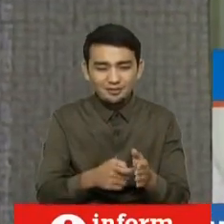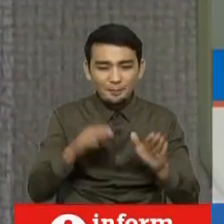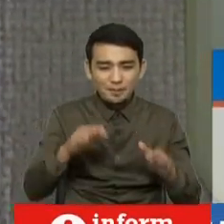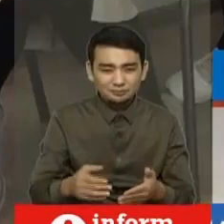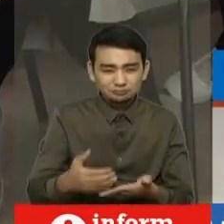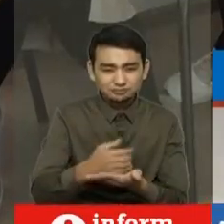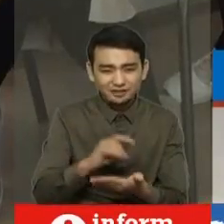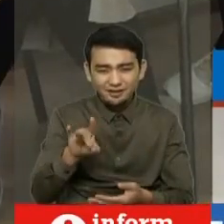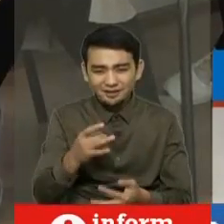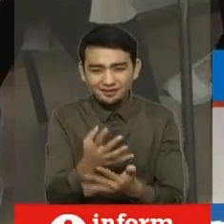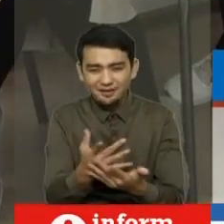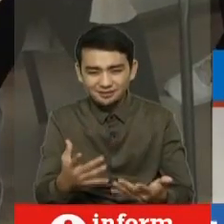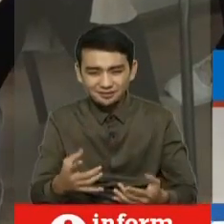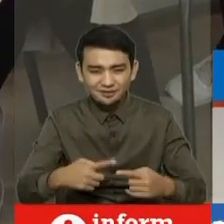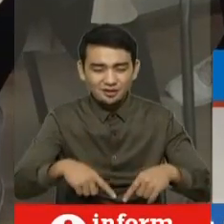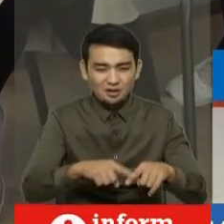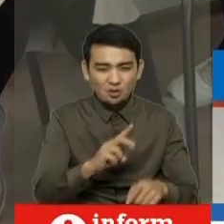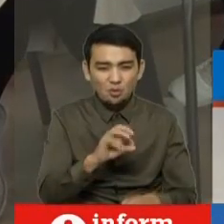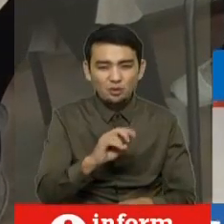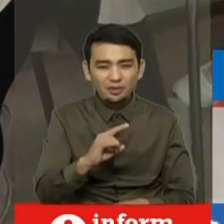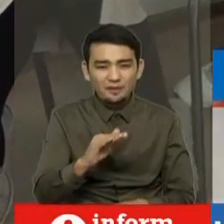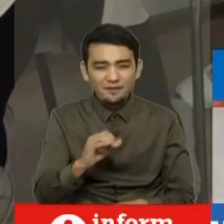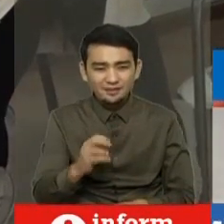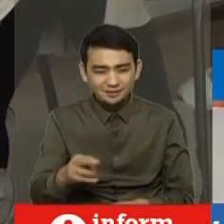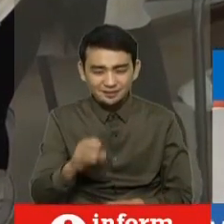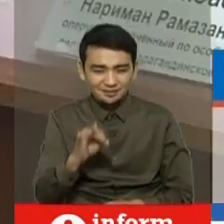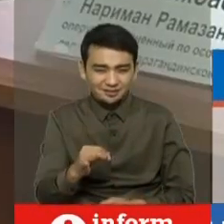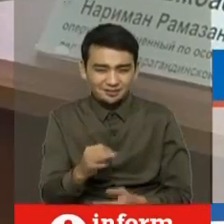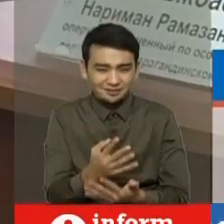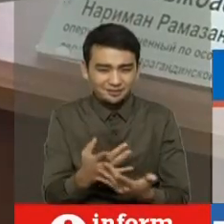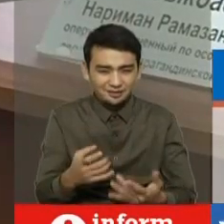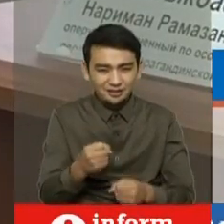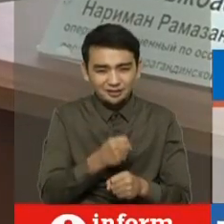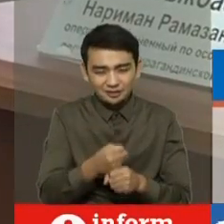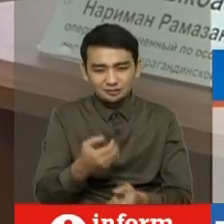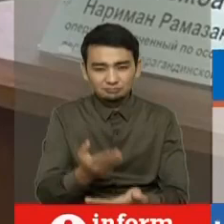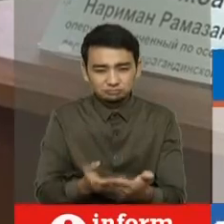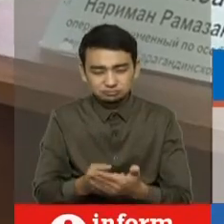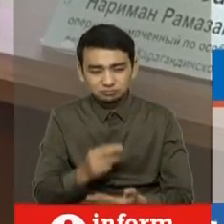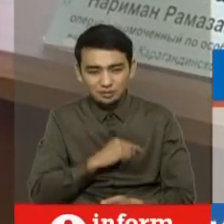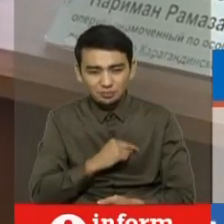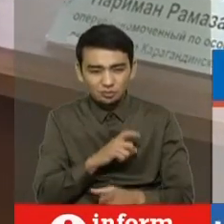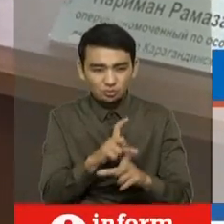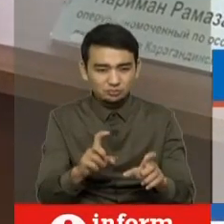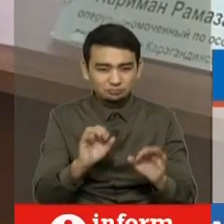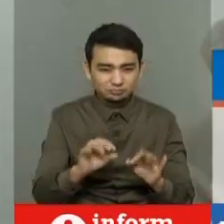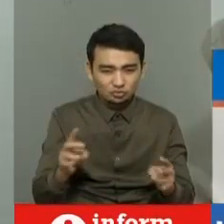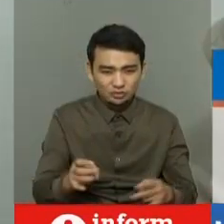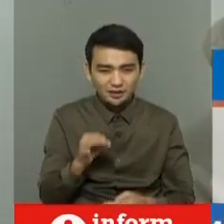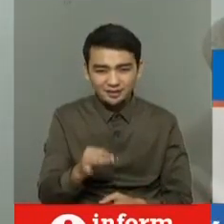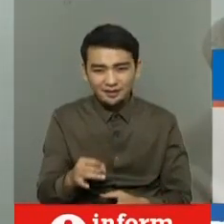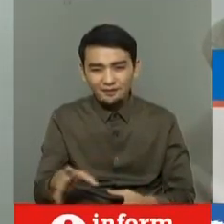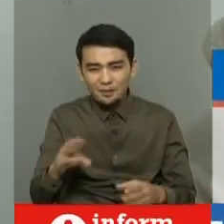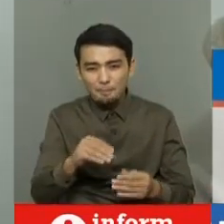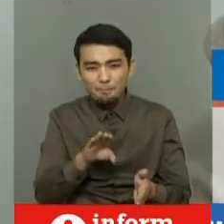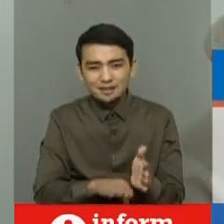собирают религиозных деятелей всех конфессий, в том числе сомнительной репутации, и просят вести разъяснительную работу с прихожанами. Объясняют это тем, что, оставшись